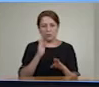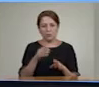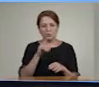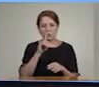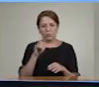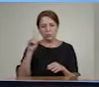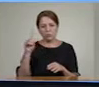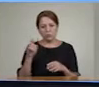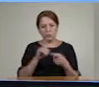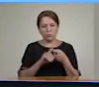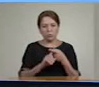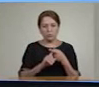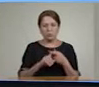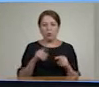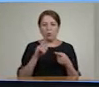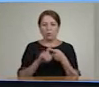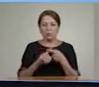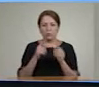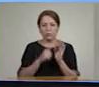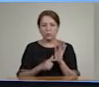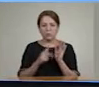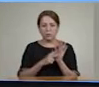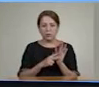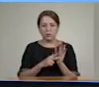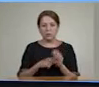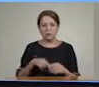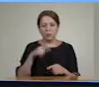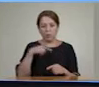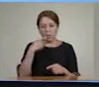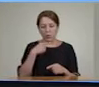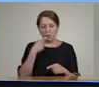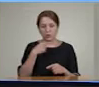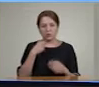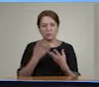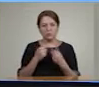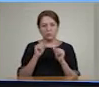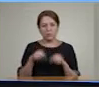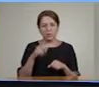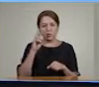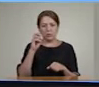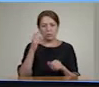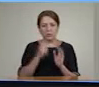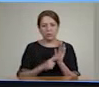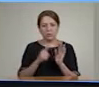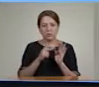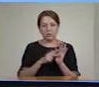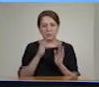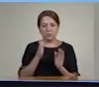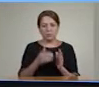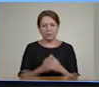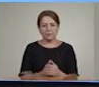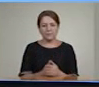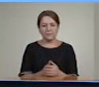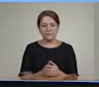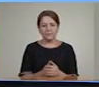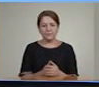qo'shuv 100 qo'shuv 78. Buni og'izaki hisoblay olasiz. 278 hosil bo'ldi.